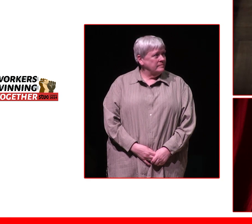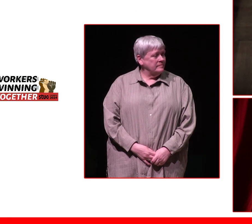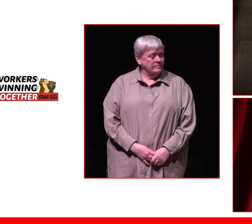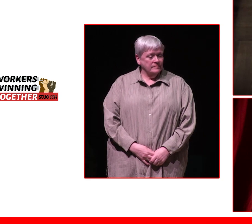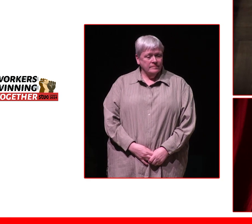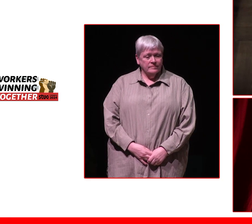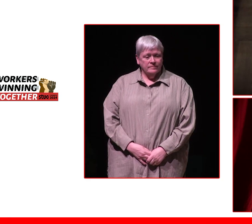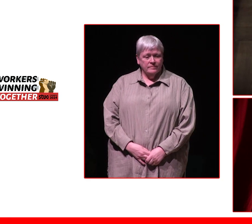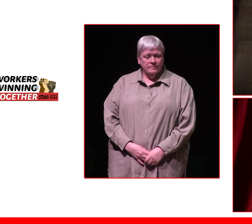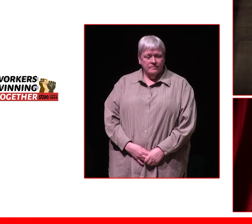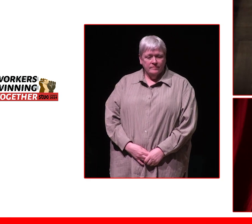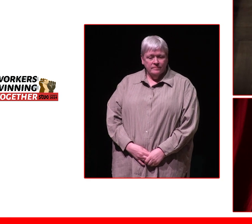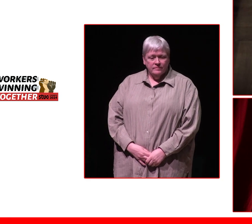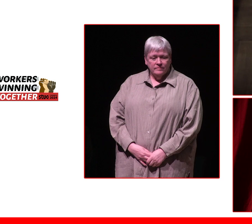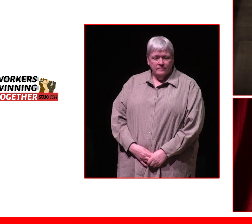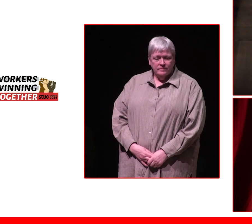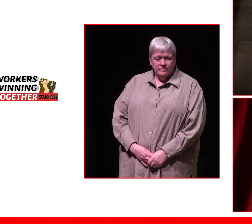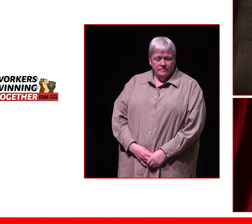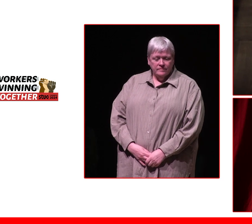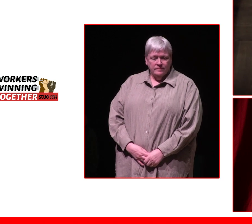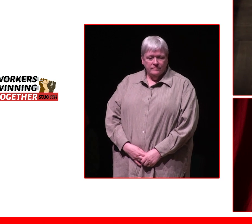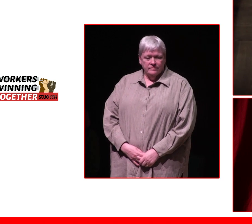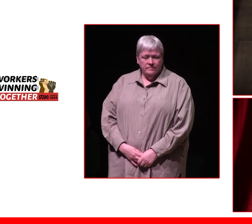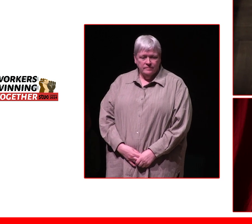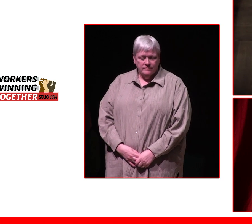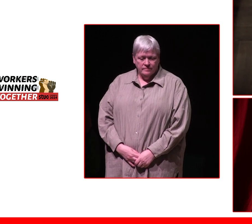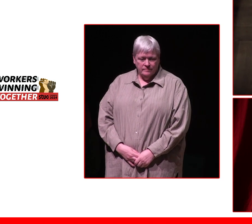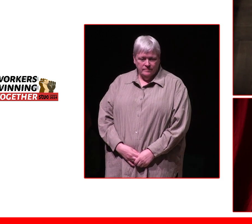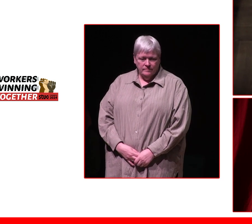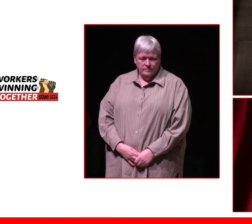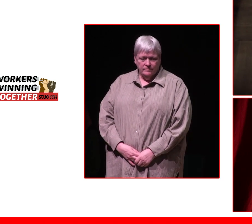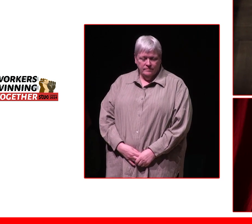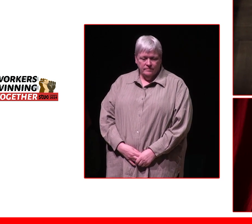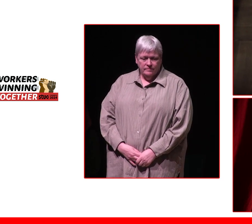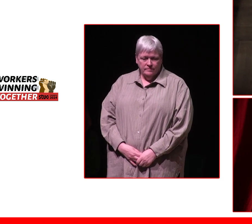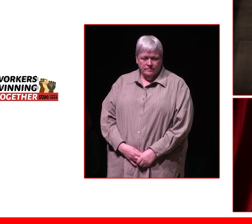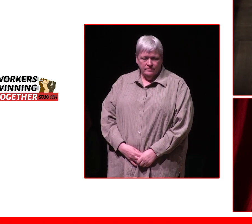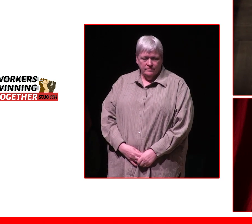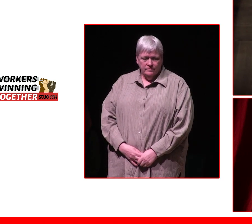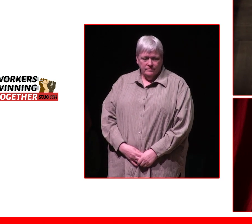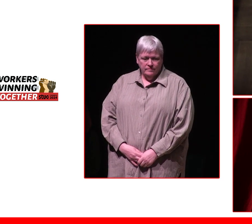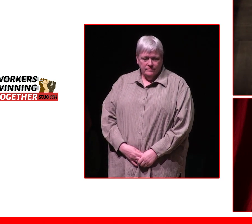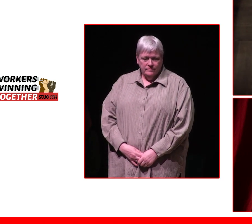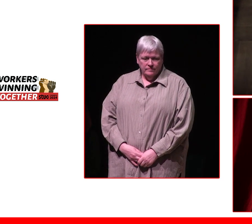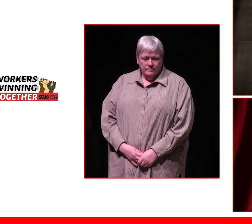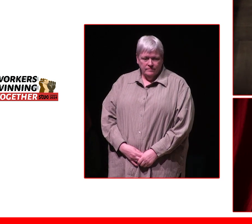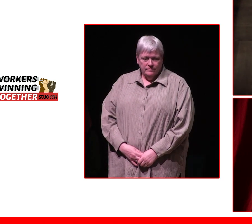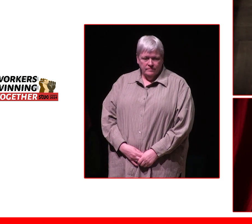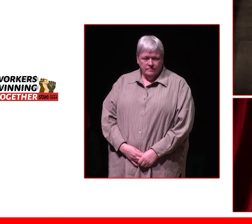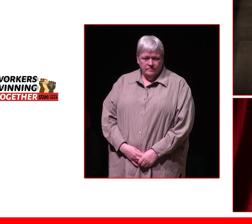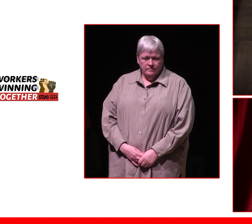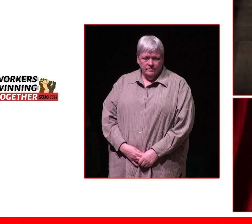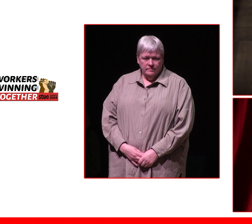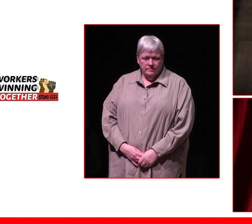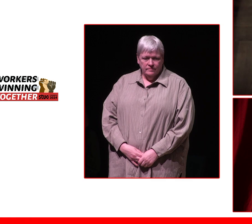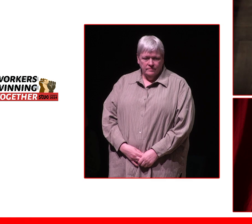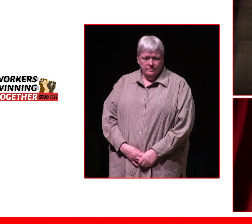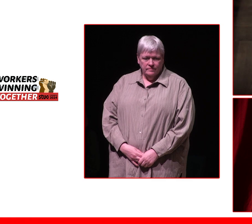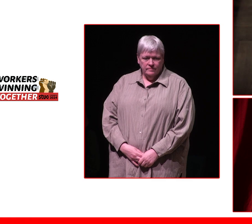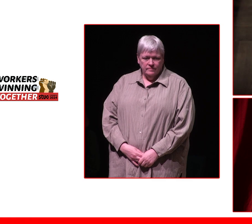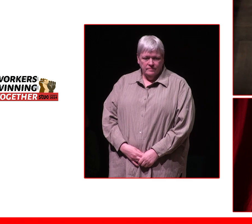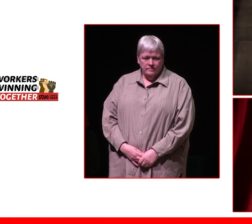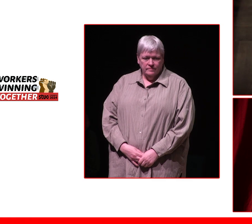وقطاع غزة والقدس، راح تستمر الجرائم الاحتلال، راح يستمر القتل الاحتلال الإسرائيلي. المهمة